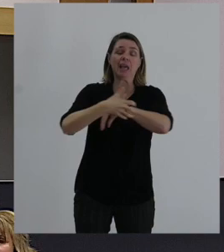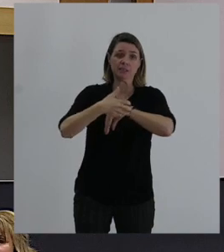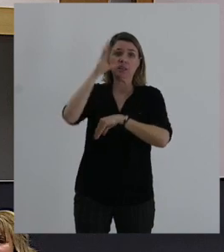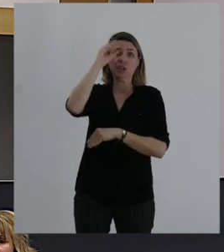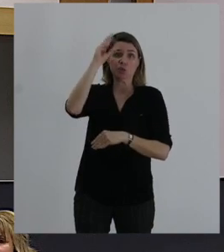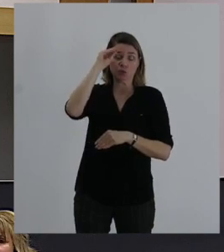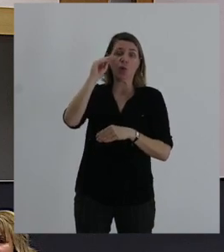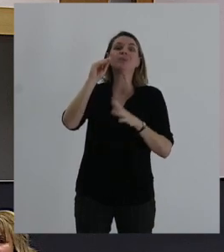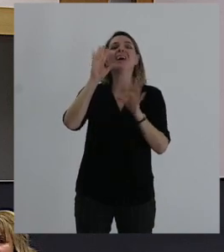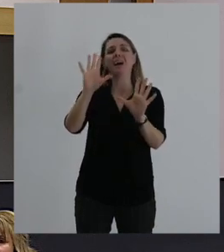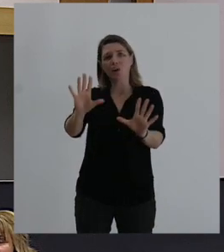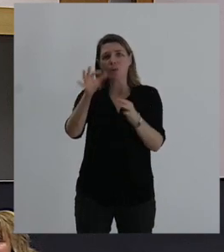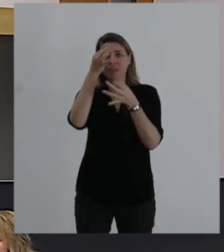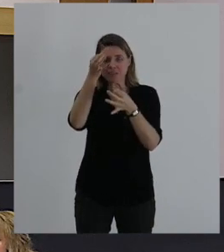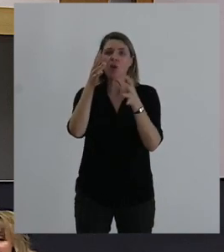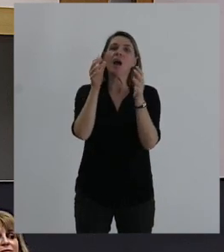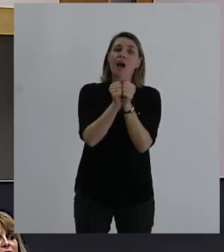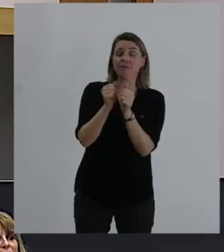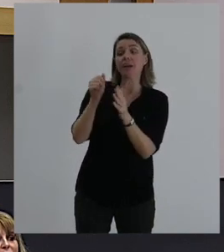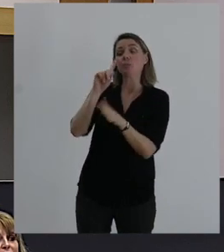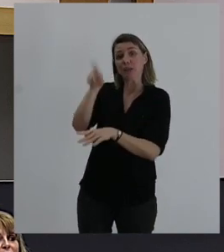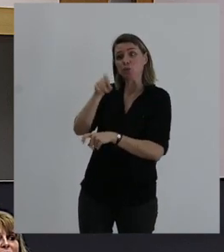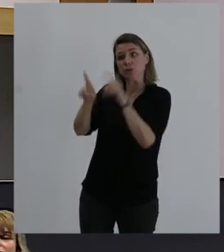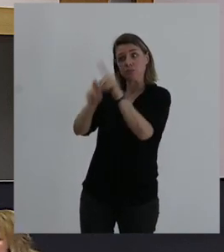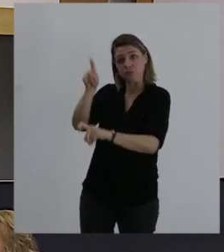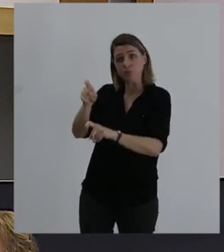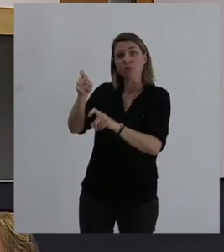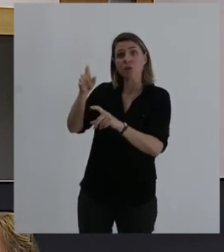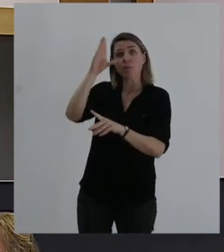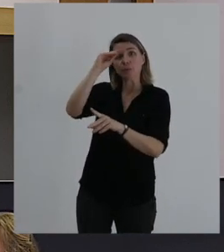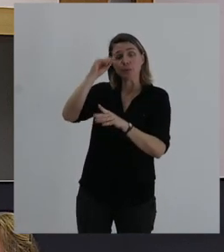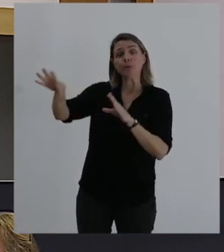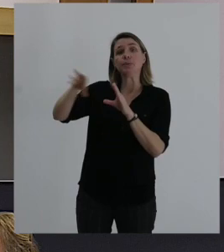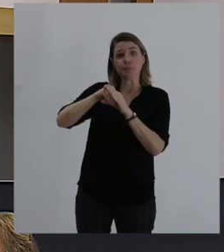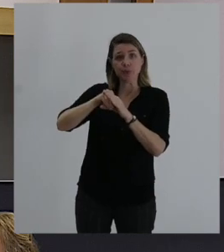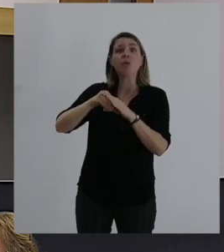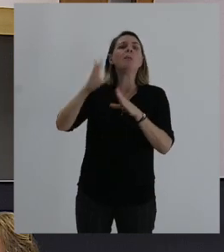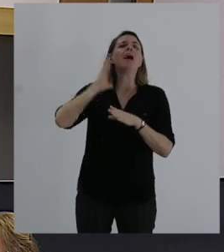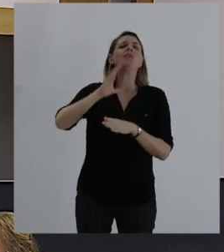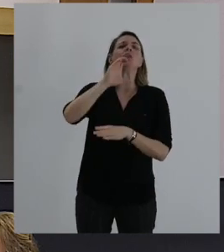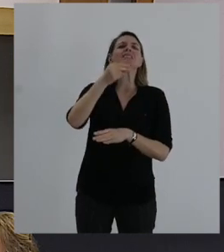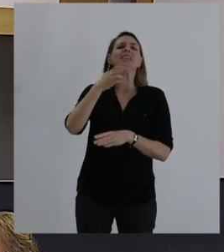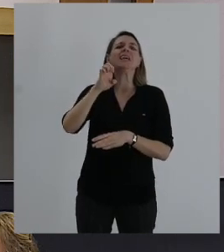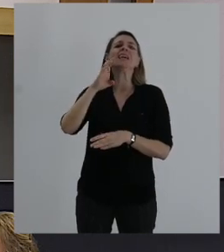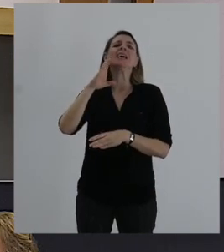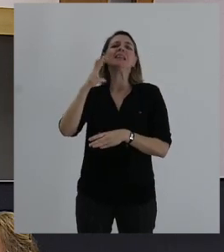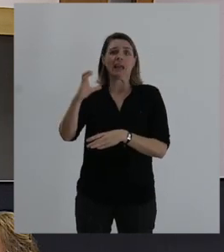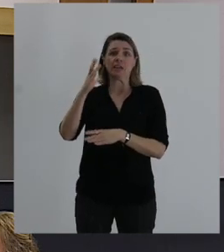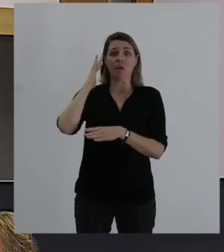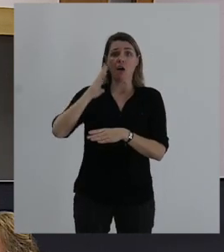précise, avec consultation des étudiants, hein, puisque la CEVEC, maintenant, contrairement à ce qui se faisait dans le passé,